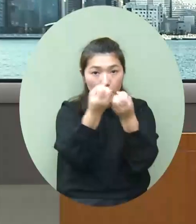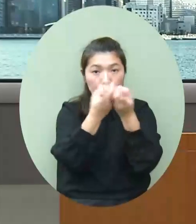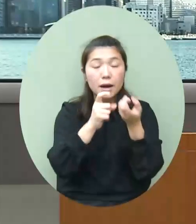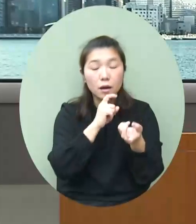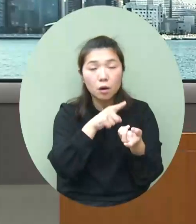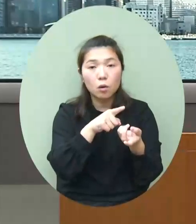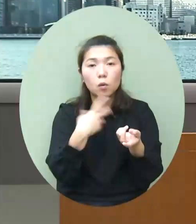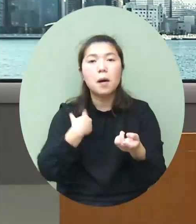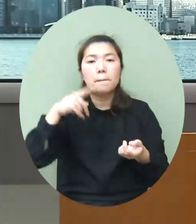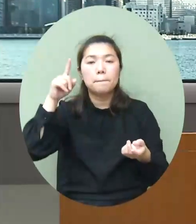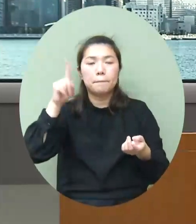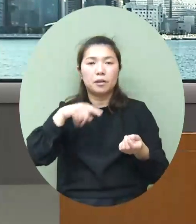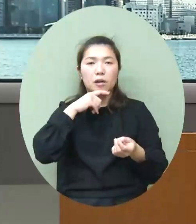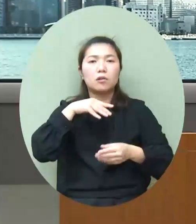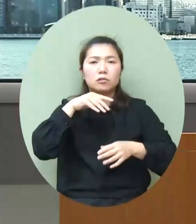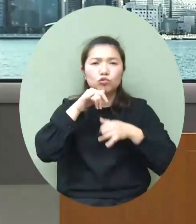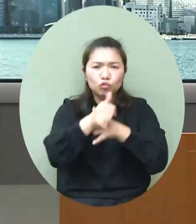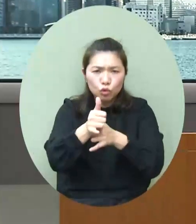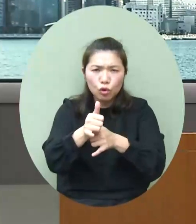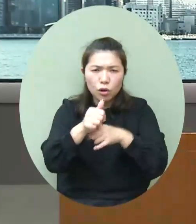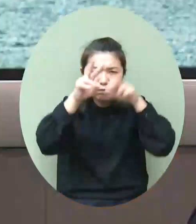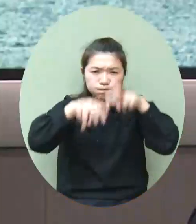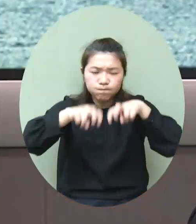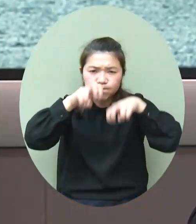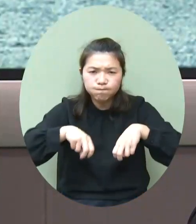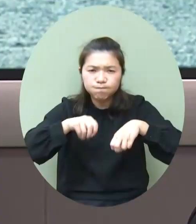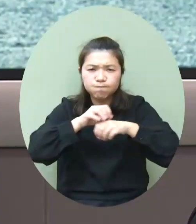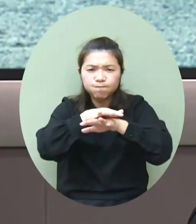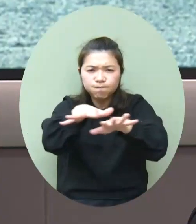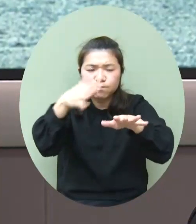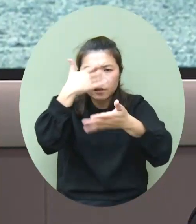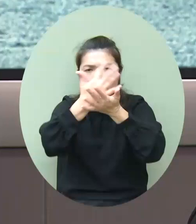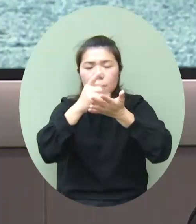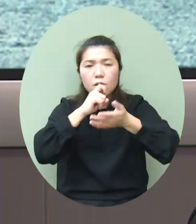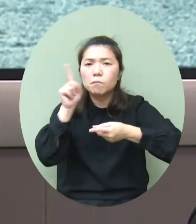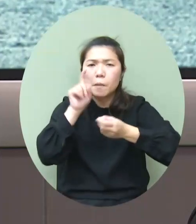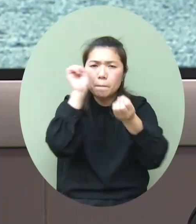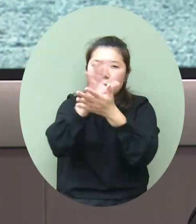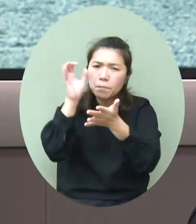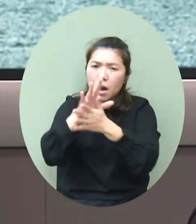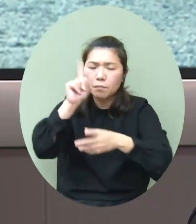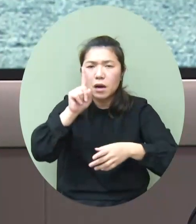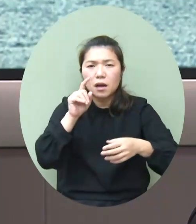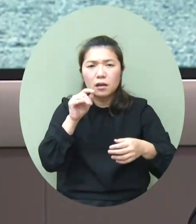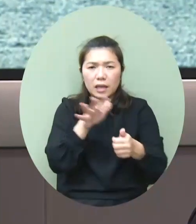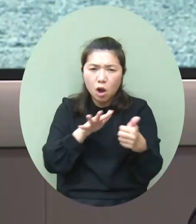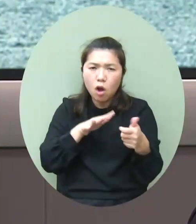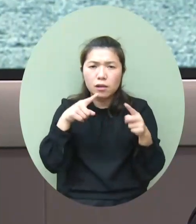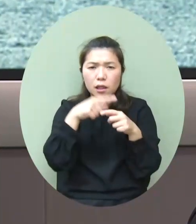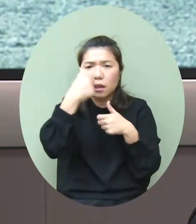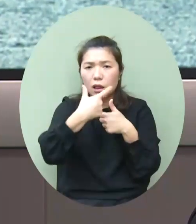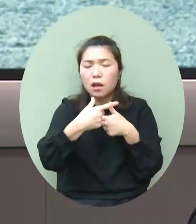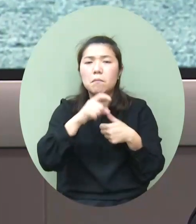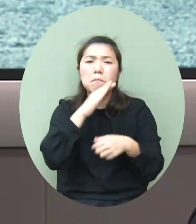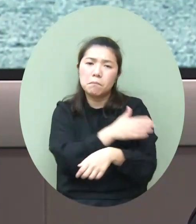呈报，有个案有呈报，我们也会做流行病学调查，包括了解受影响的院友、职